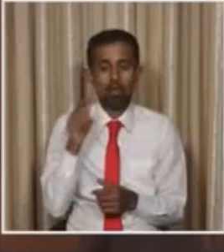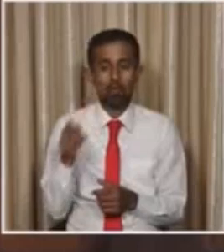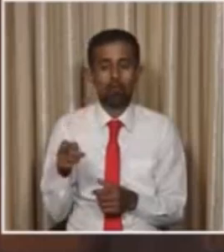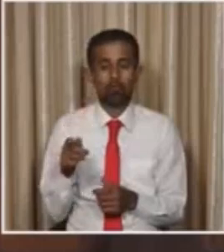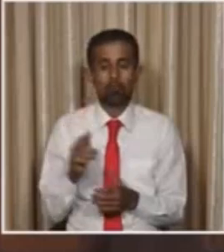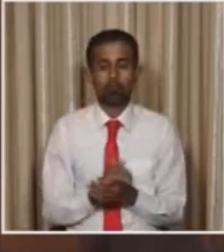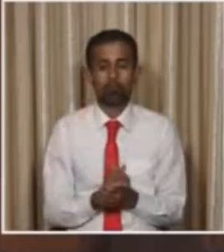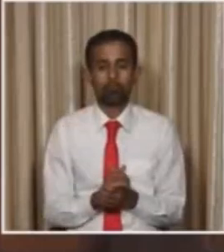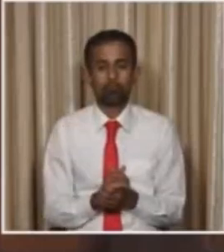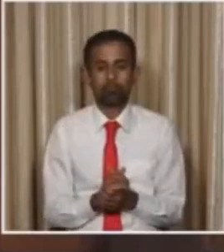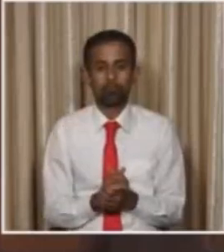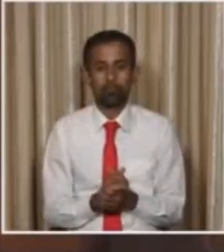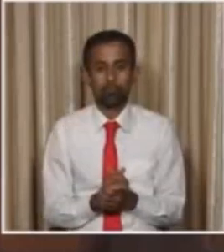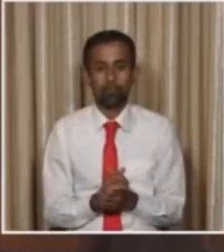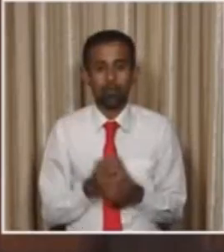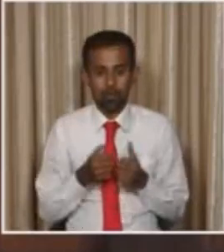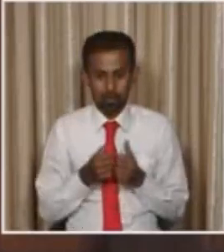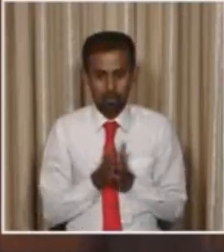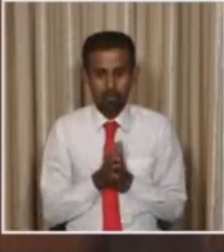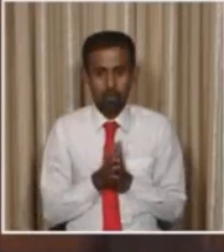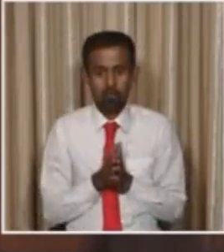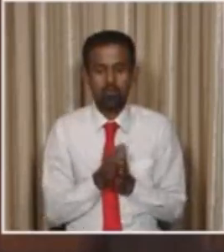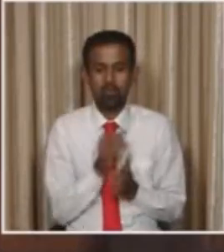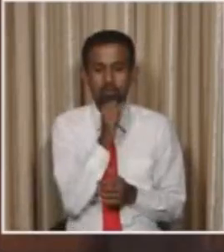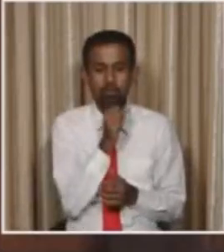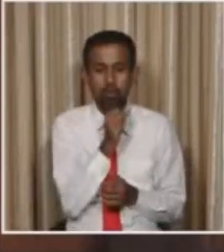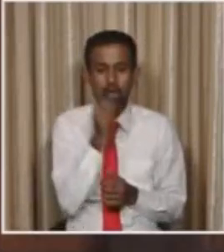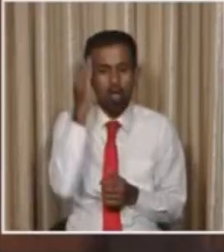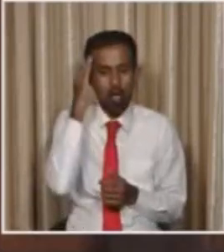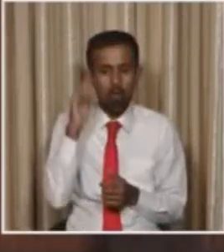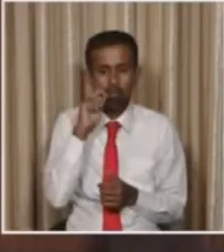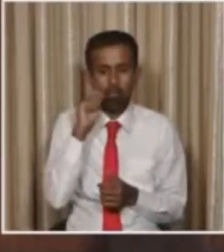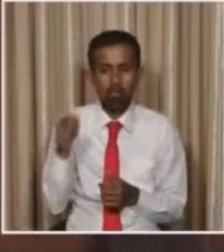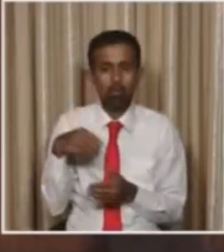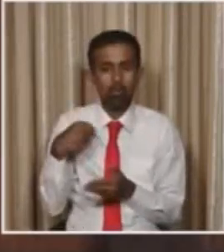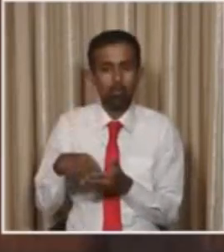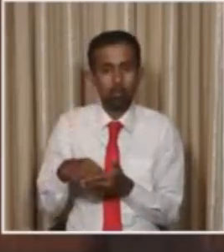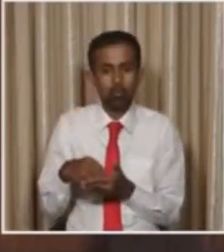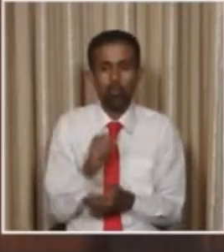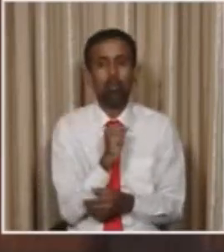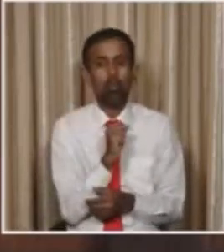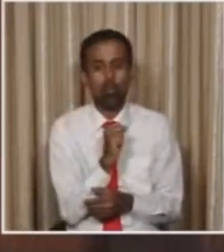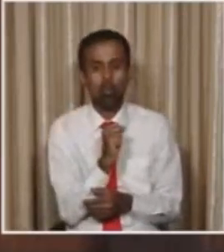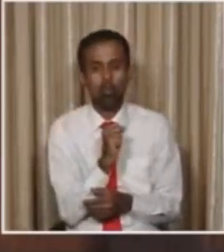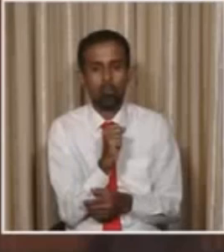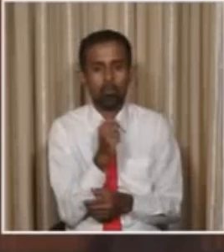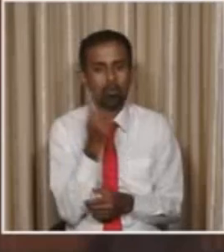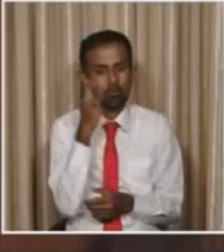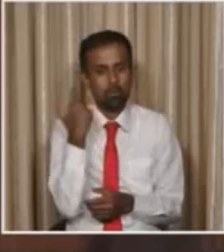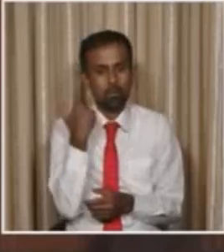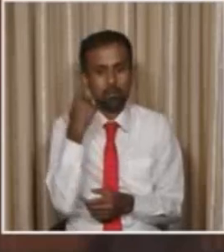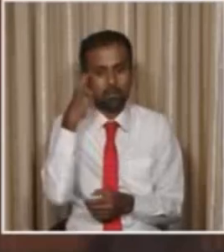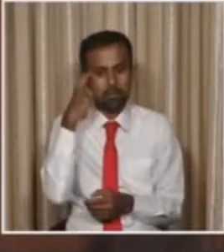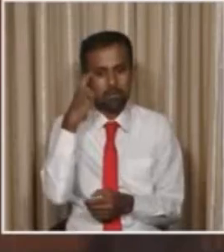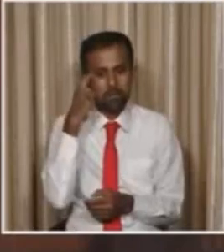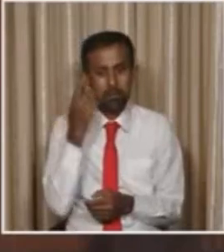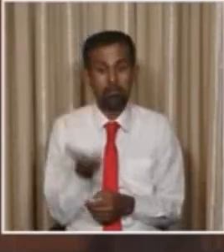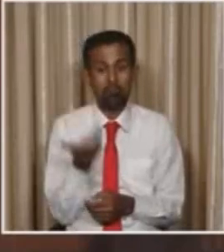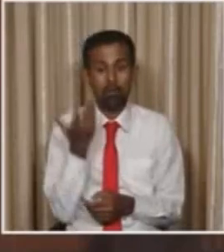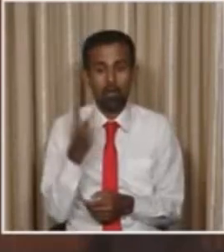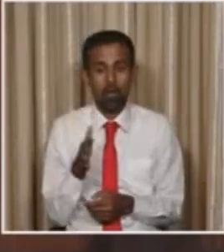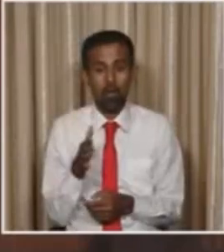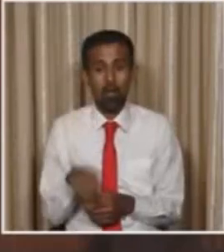இருக்கும் பெற்றோர்களுக்கு எவ்வாறு மருந்து வாங்குறன்னு தெரியாத நிலையில் இருக்கிறார்கள். இன்று எத்தனையோ தாய் தந்தையர் மேல்